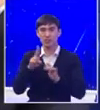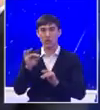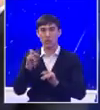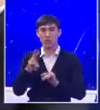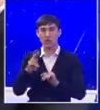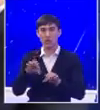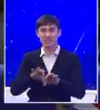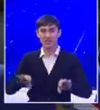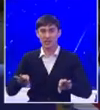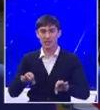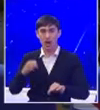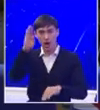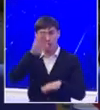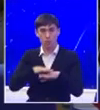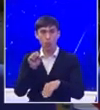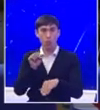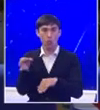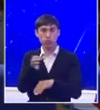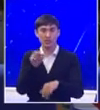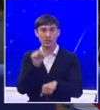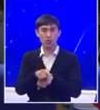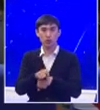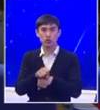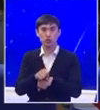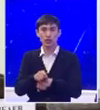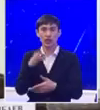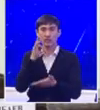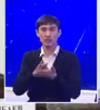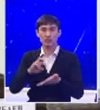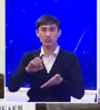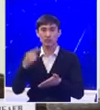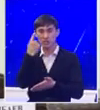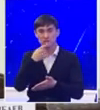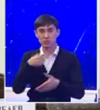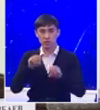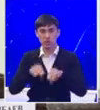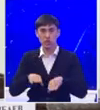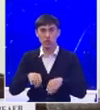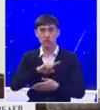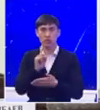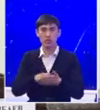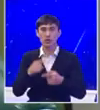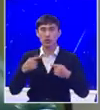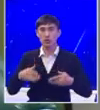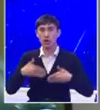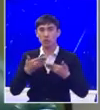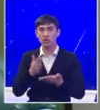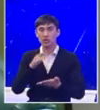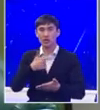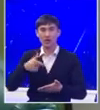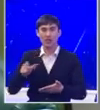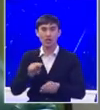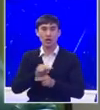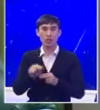водопроводных сетей. Аким области дал поручение ответственным лицам планомерно решить вопрос. Положительный отклик нашли и другие обращения граждан, в том числе